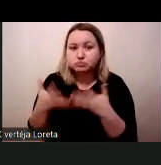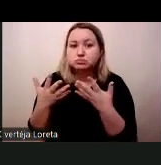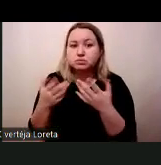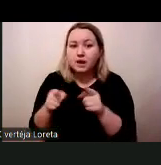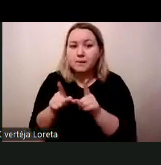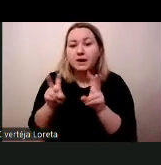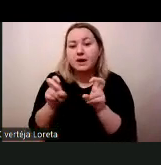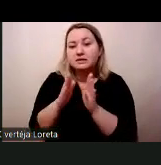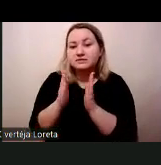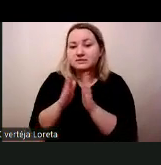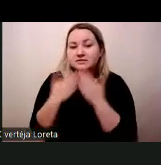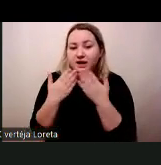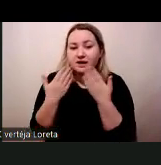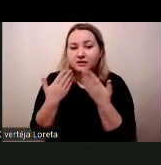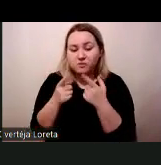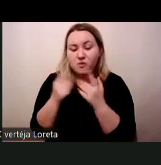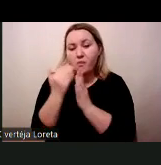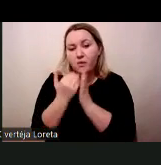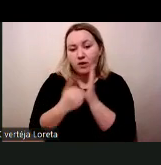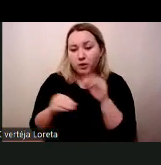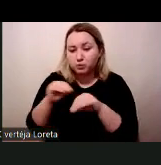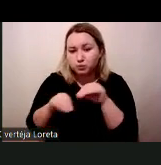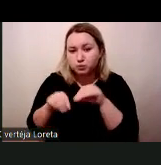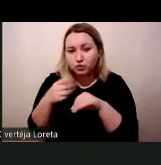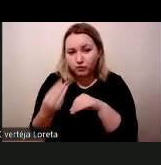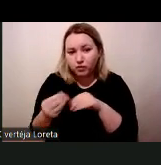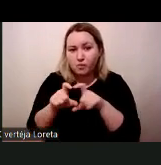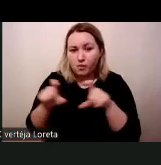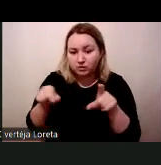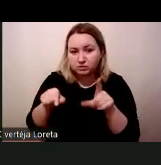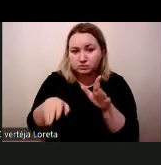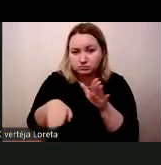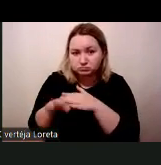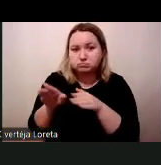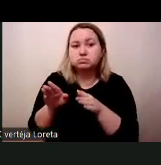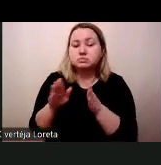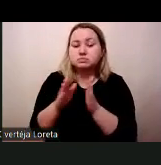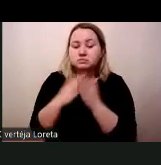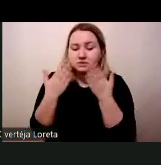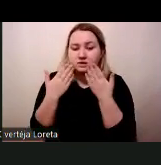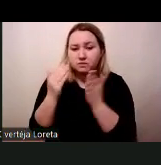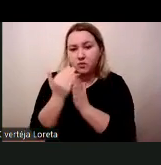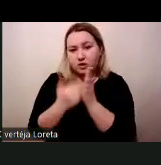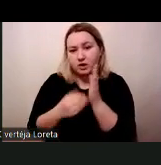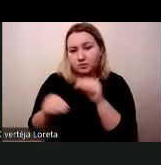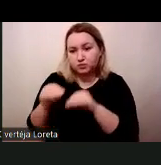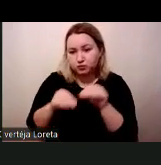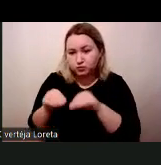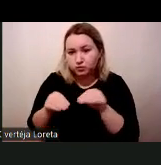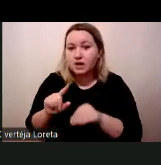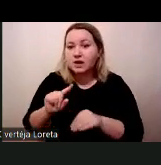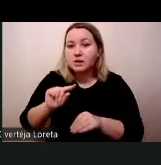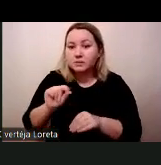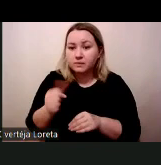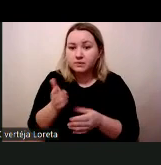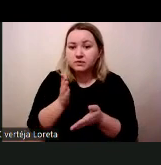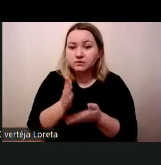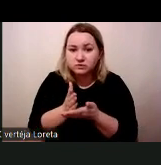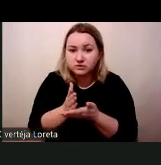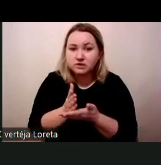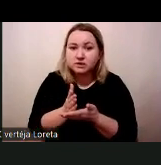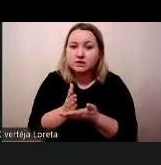skaitimo programą. Iš viso sukurti šioje mokykloje skaitimo programą. Visuotinę tokią programą. Ir pirmiausia, aš pradėjau nuo to, kad